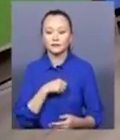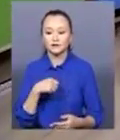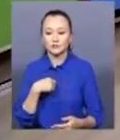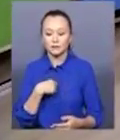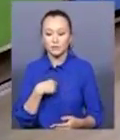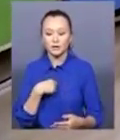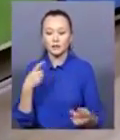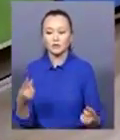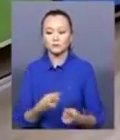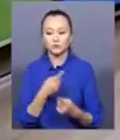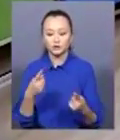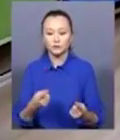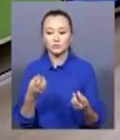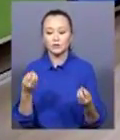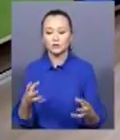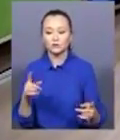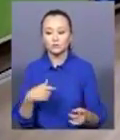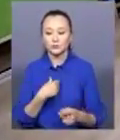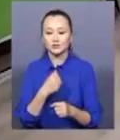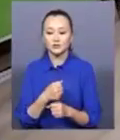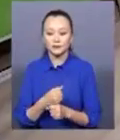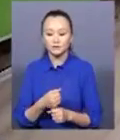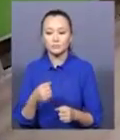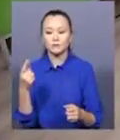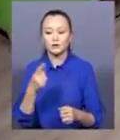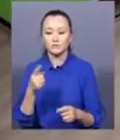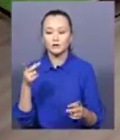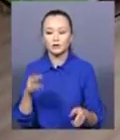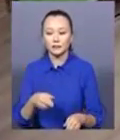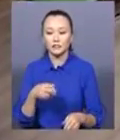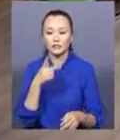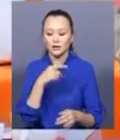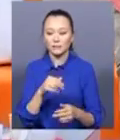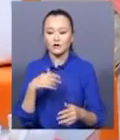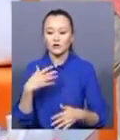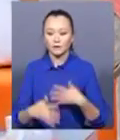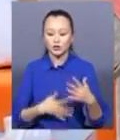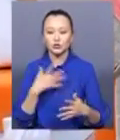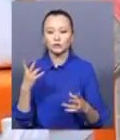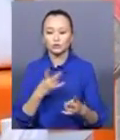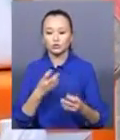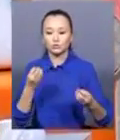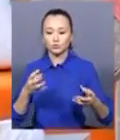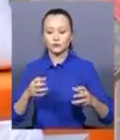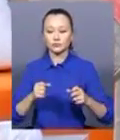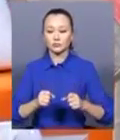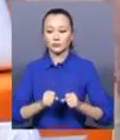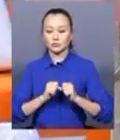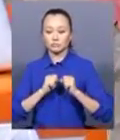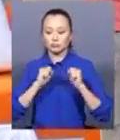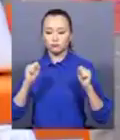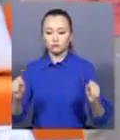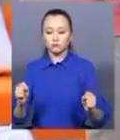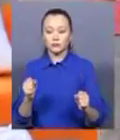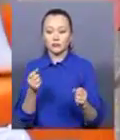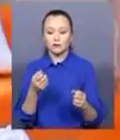Самое обычное, простое, то, что мы делаем, первое все-таки нужно для кровообращения просто потянуться. То есть это сначала... И мы